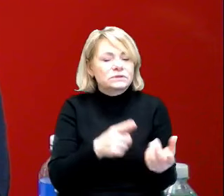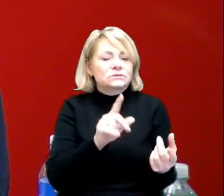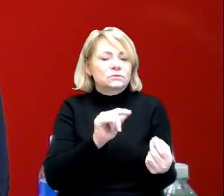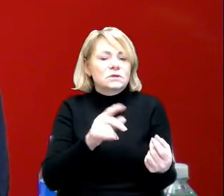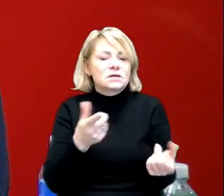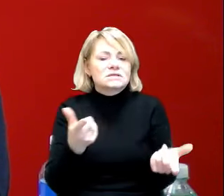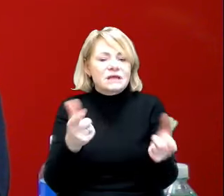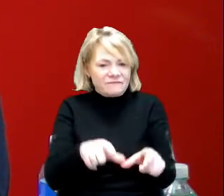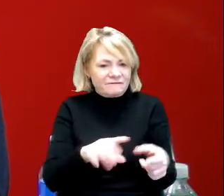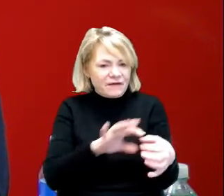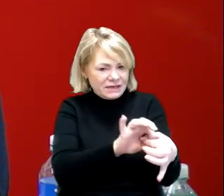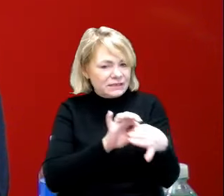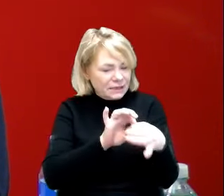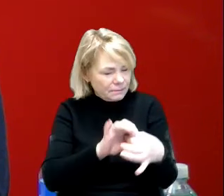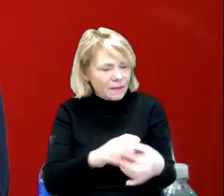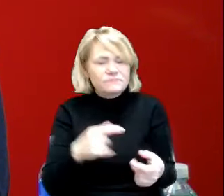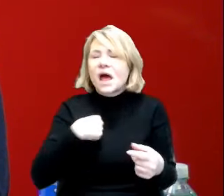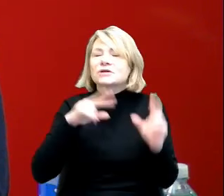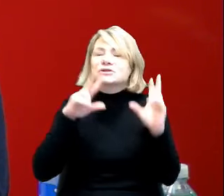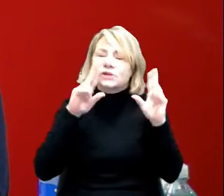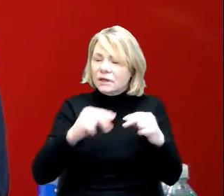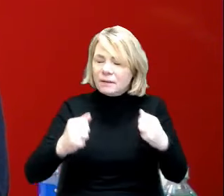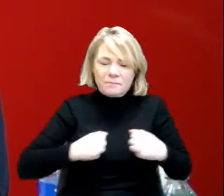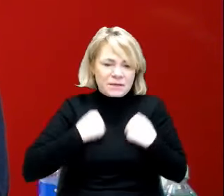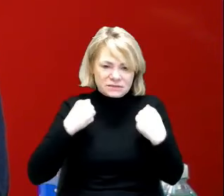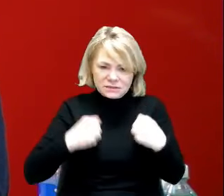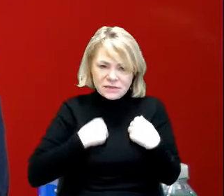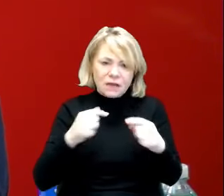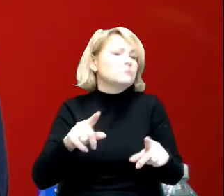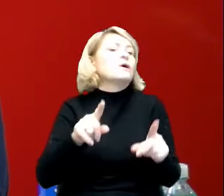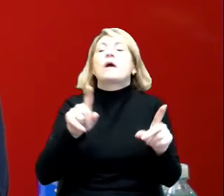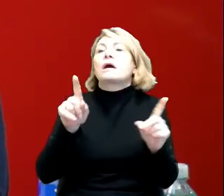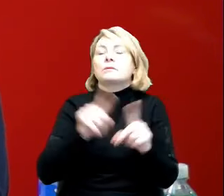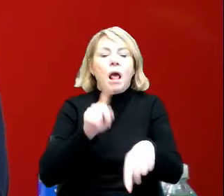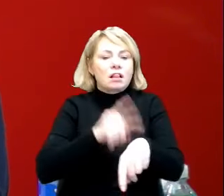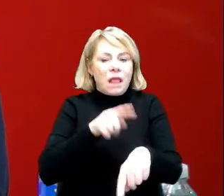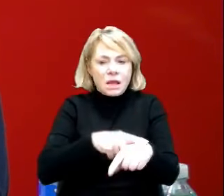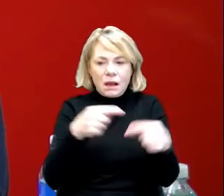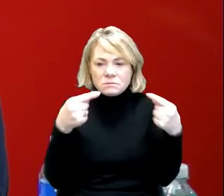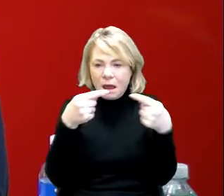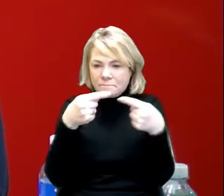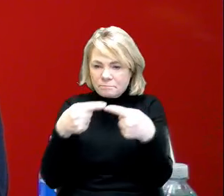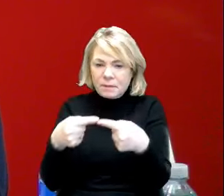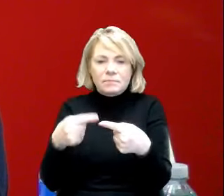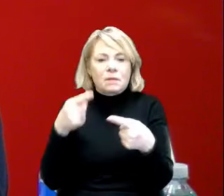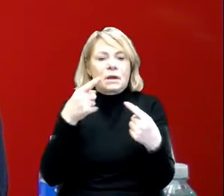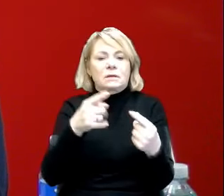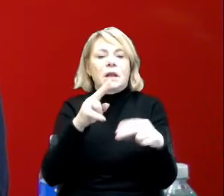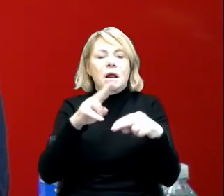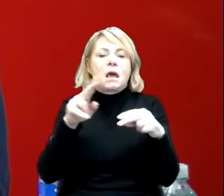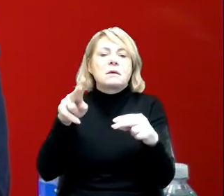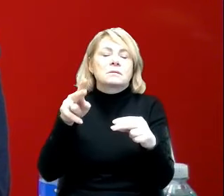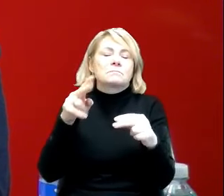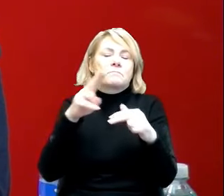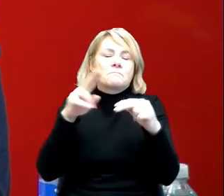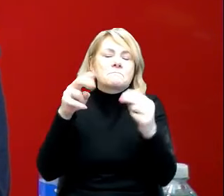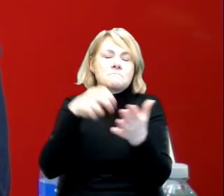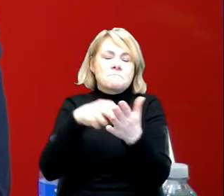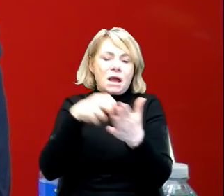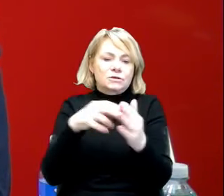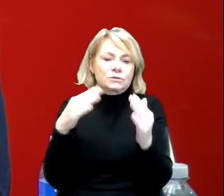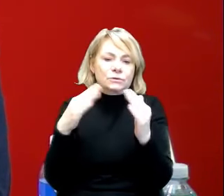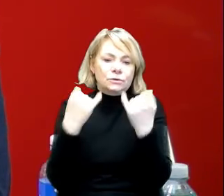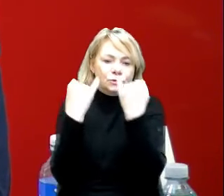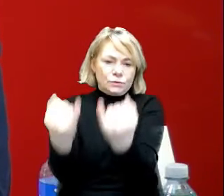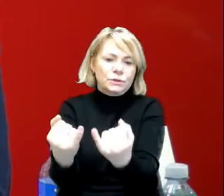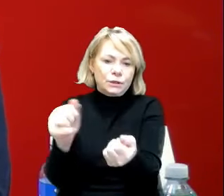viską kad kad laiku būtų pateikta įveiklinimo galimybė šitam pašto pašto pastate ačiū ačiū